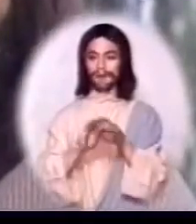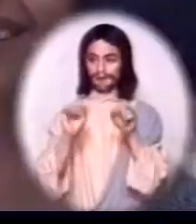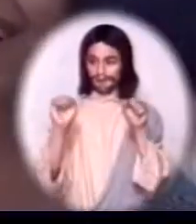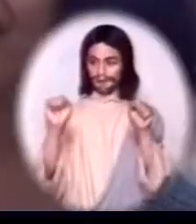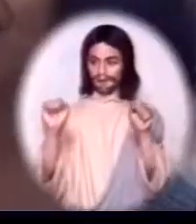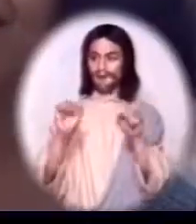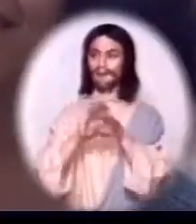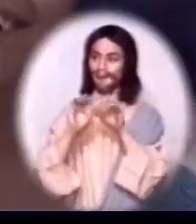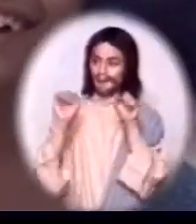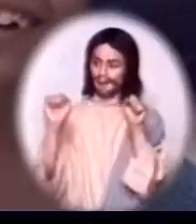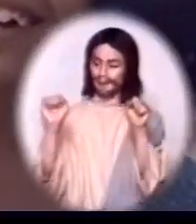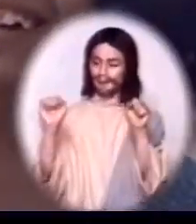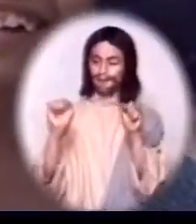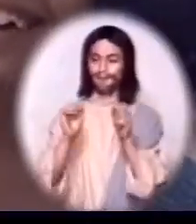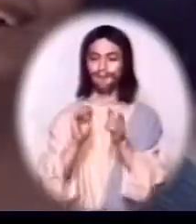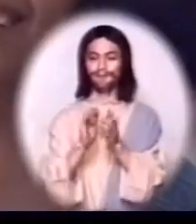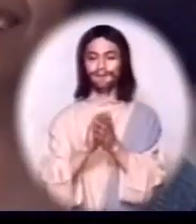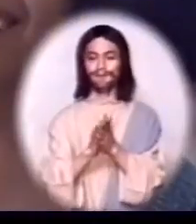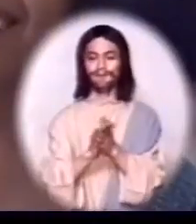안녕. 안녕하세요.